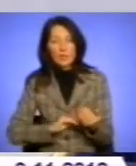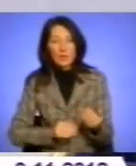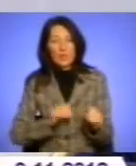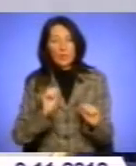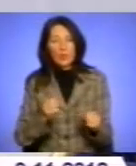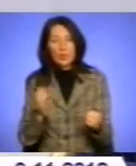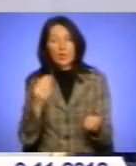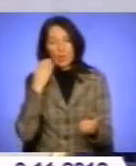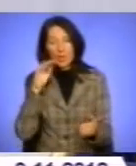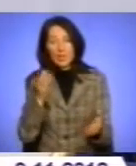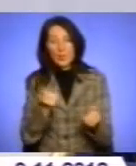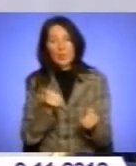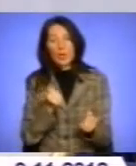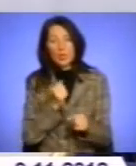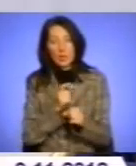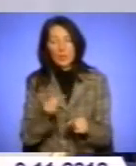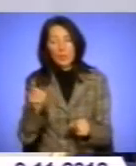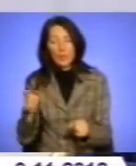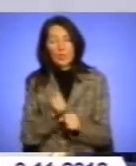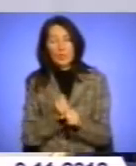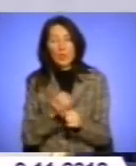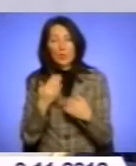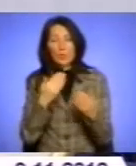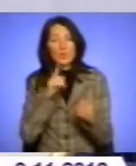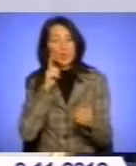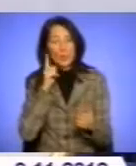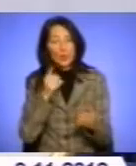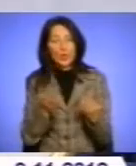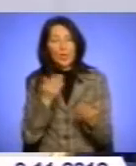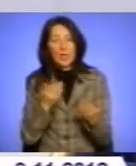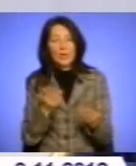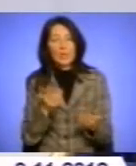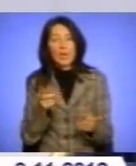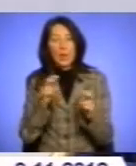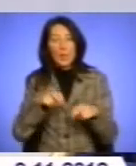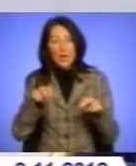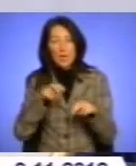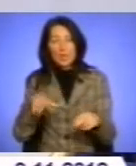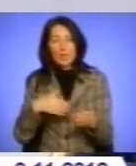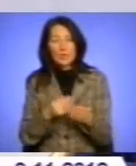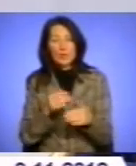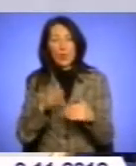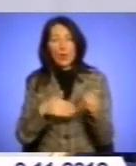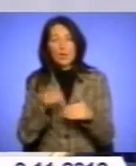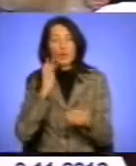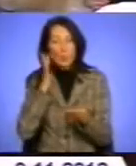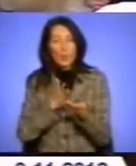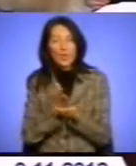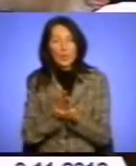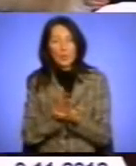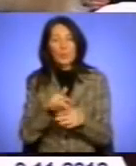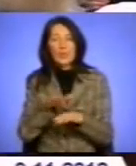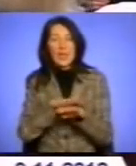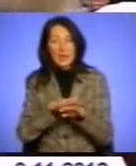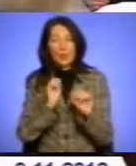підібрати потенційних працівників, поспілкуватися з молоддю і, можливо, навіть переглянути свою кадрову політику. На